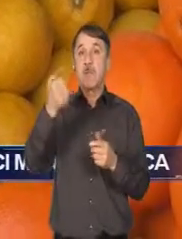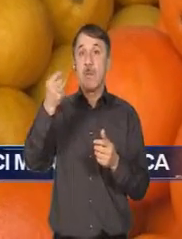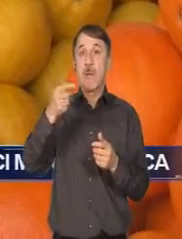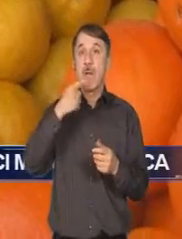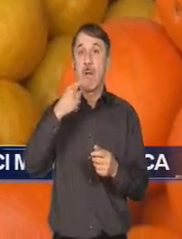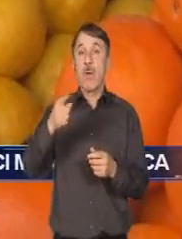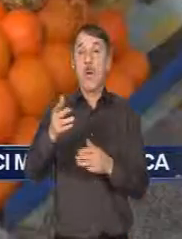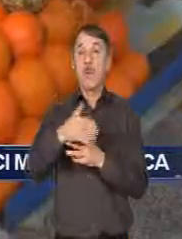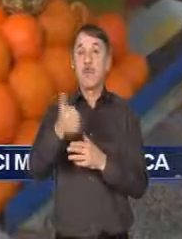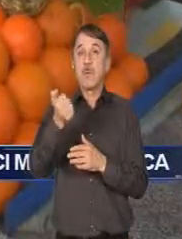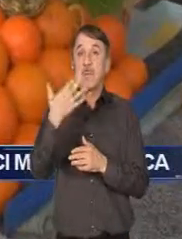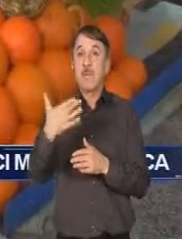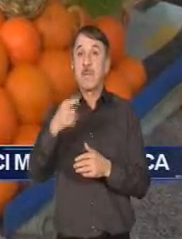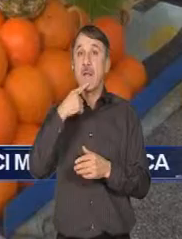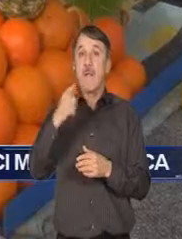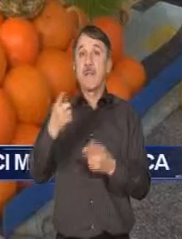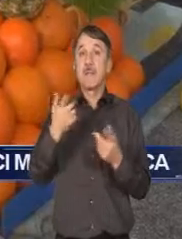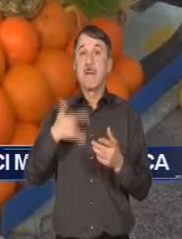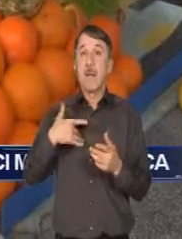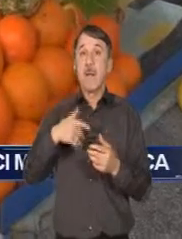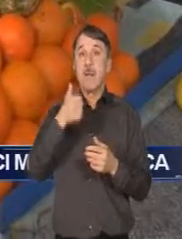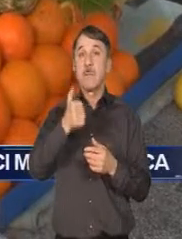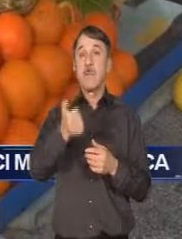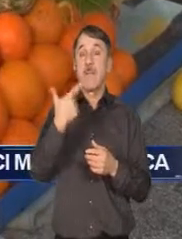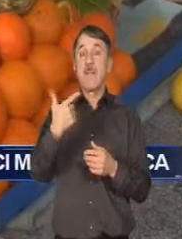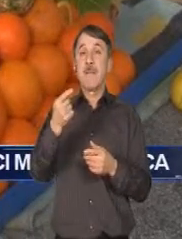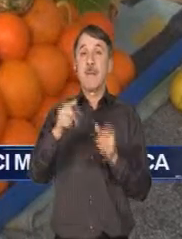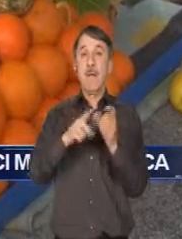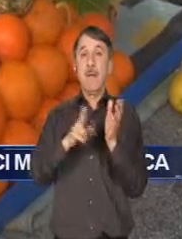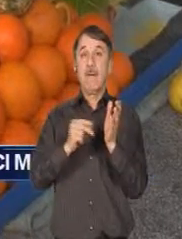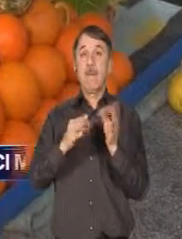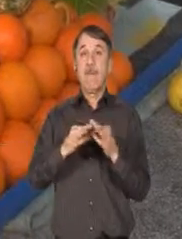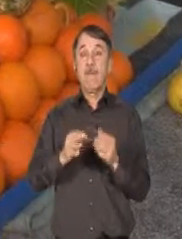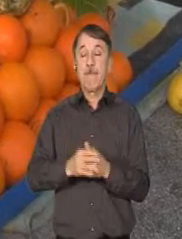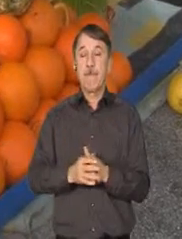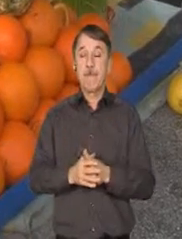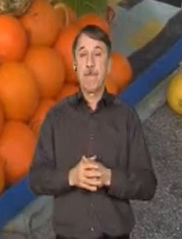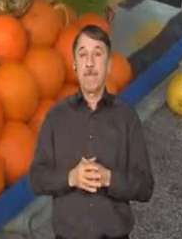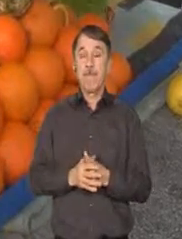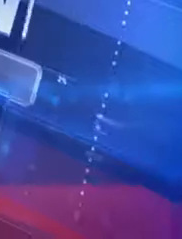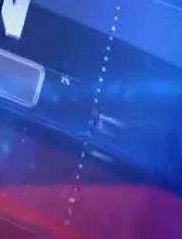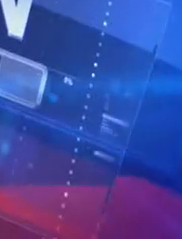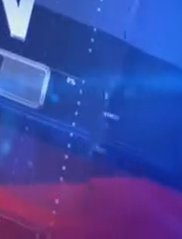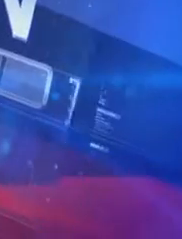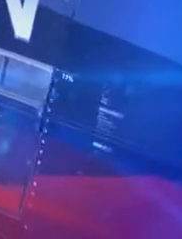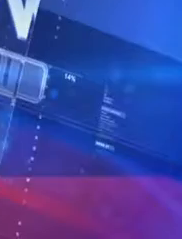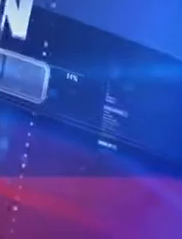100 dinara, mandarine 150, a banane od 100 do 120 dinara.